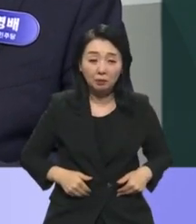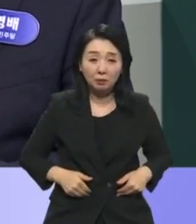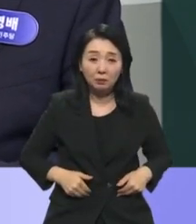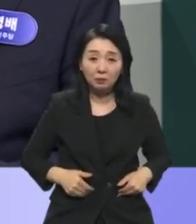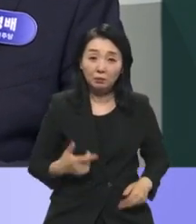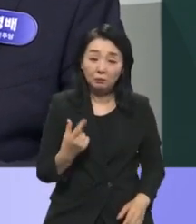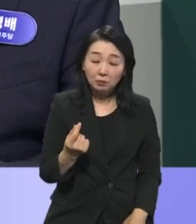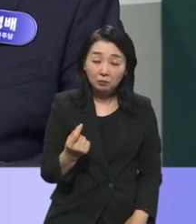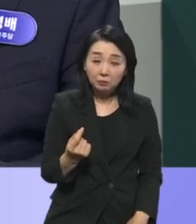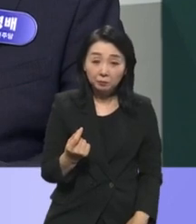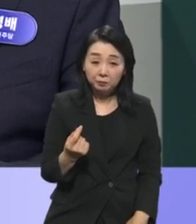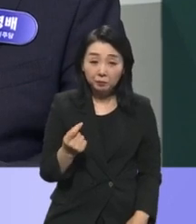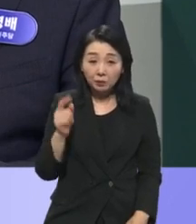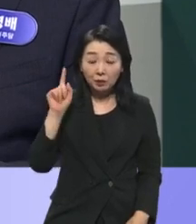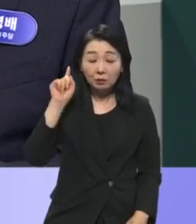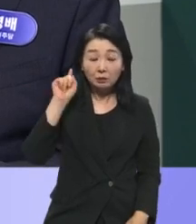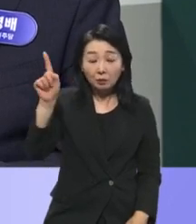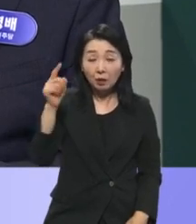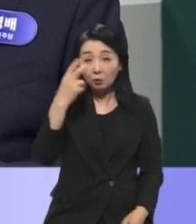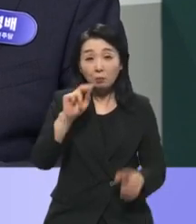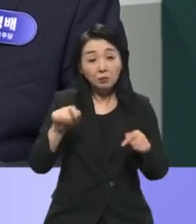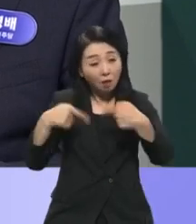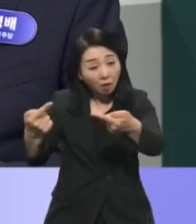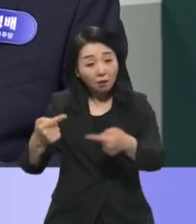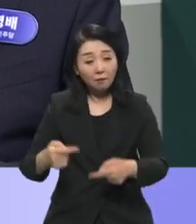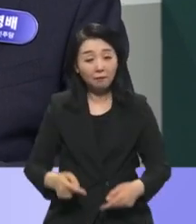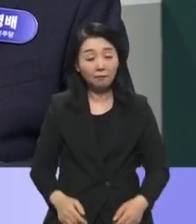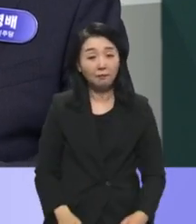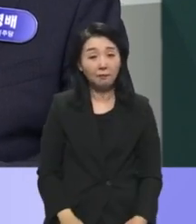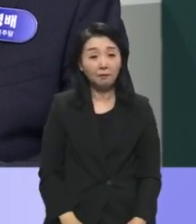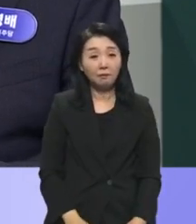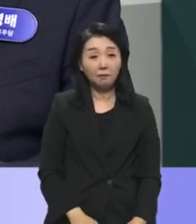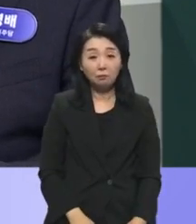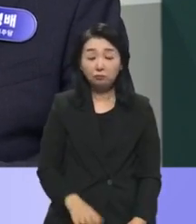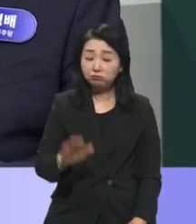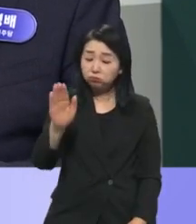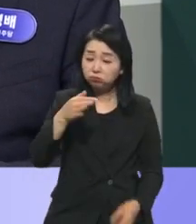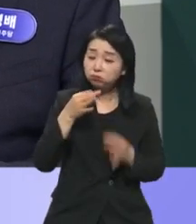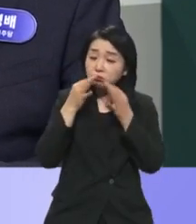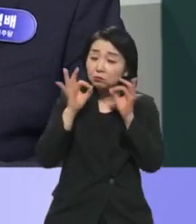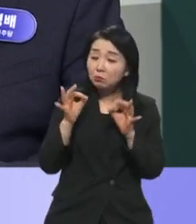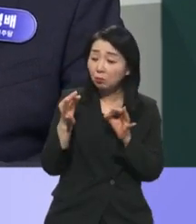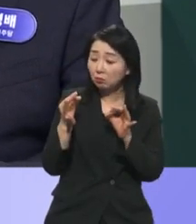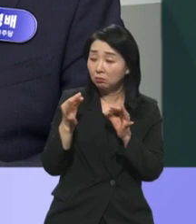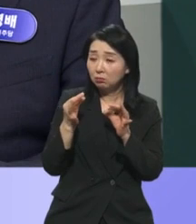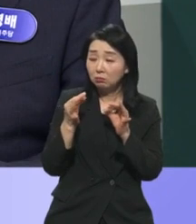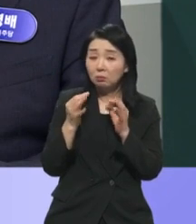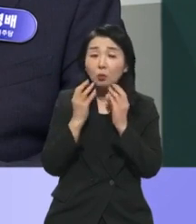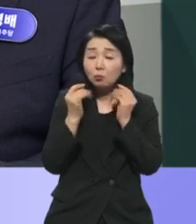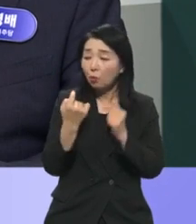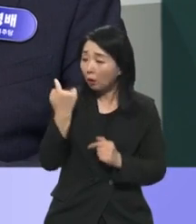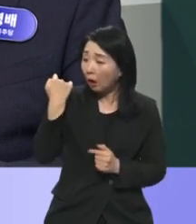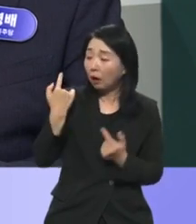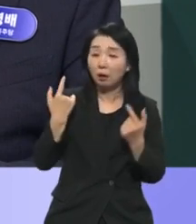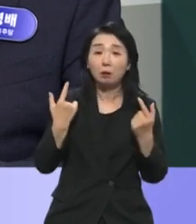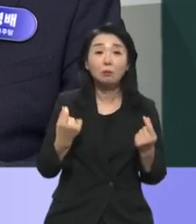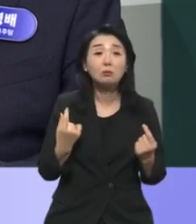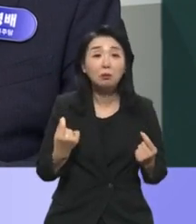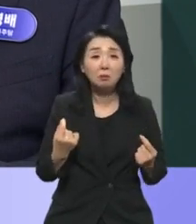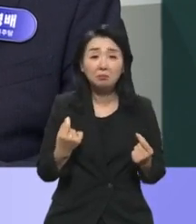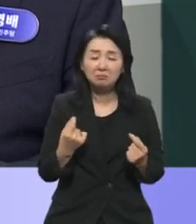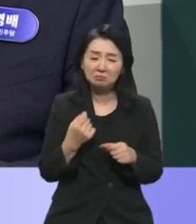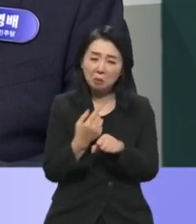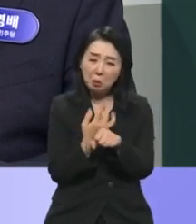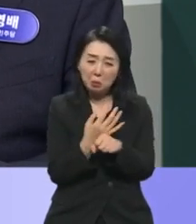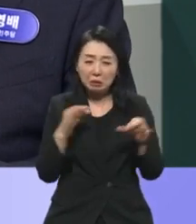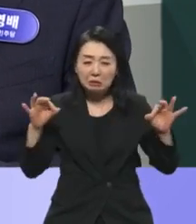잘못된 가셔야 뭐 그 금요일 날 가셨던 토요일 날 가셨던 것처럼 가서 또 몇 시간 안 계시고 그냥